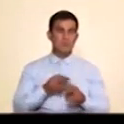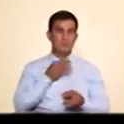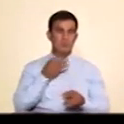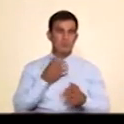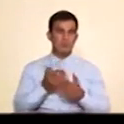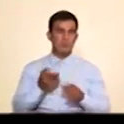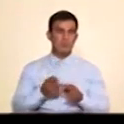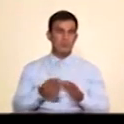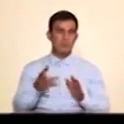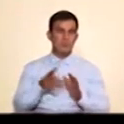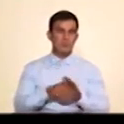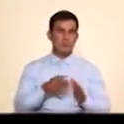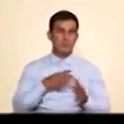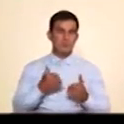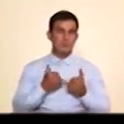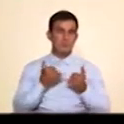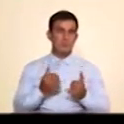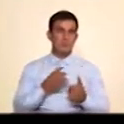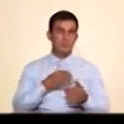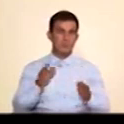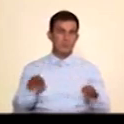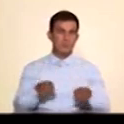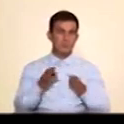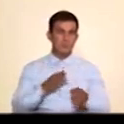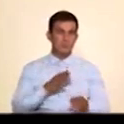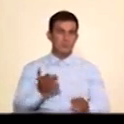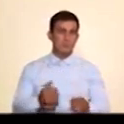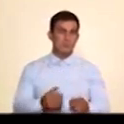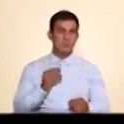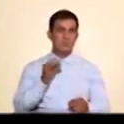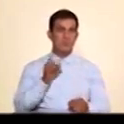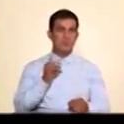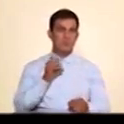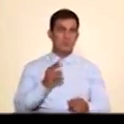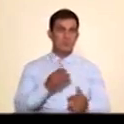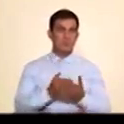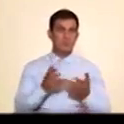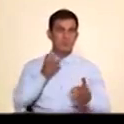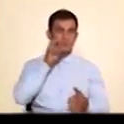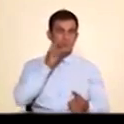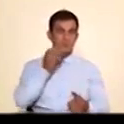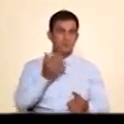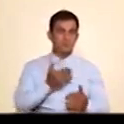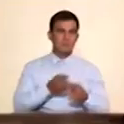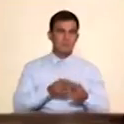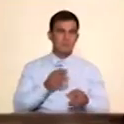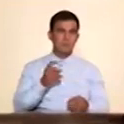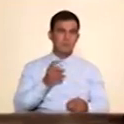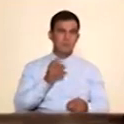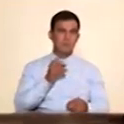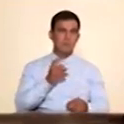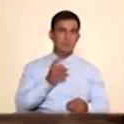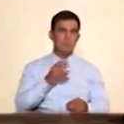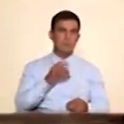episkoplikni qo'llashni ta'minlaydi? Sizga ma'lum, aynan Franklar davlatining asoschisi Xlodvig